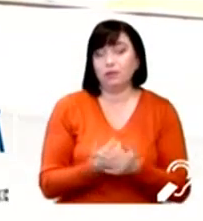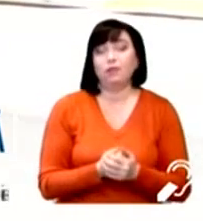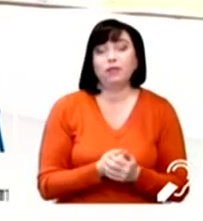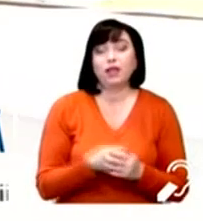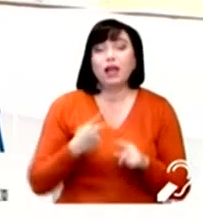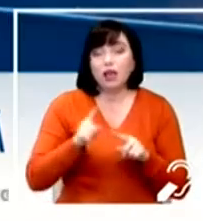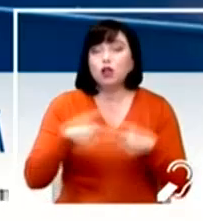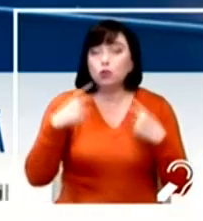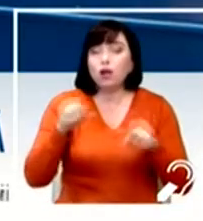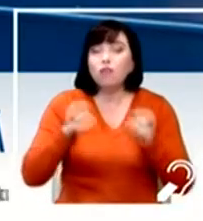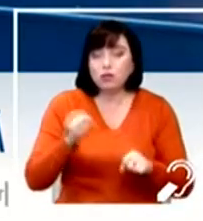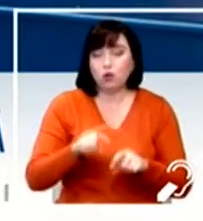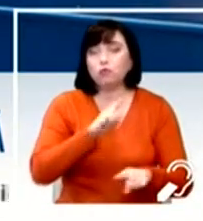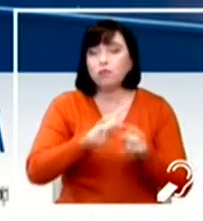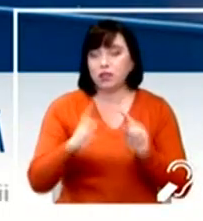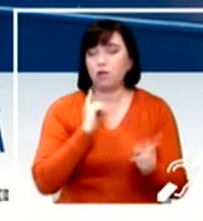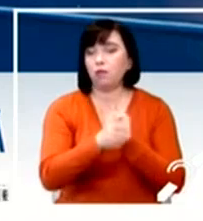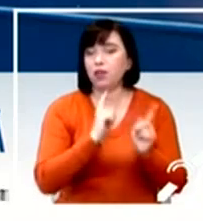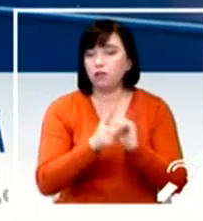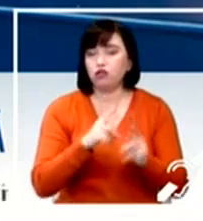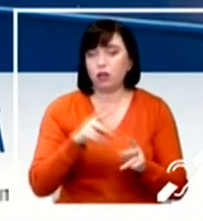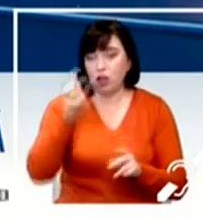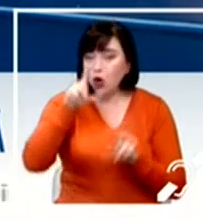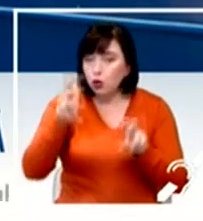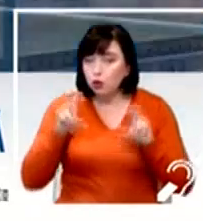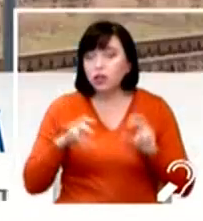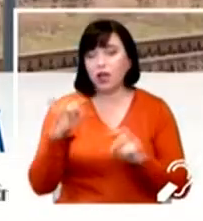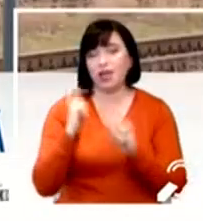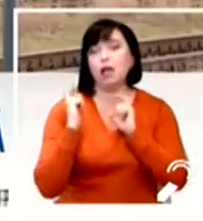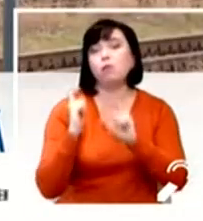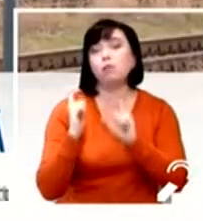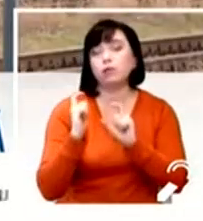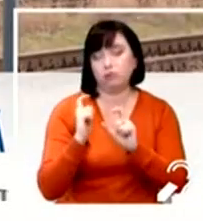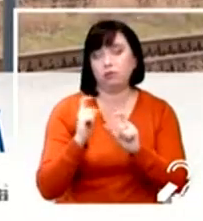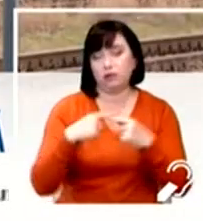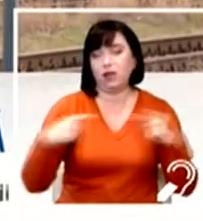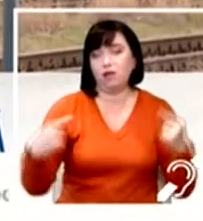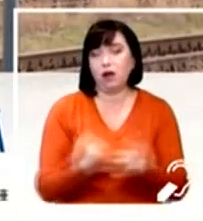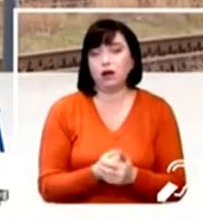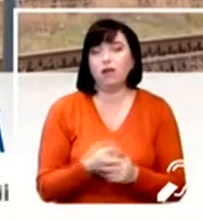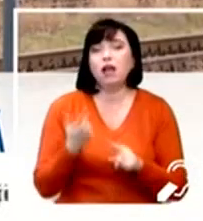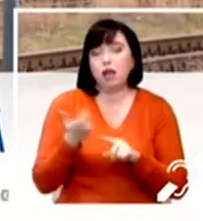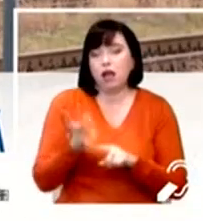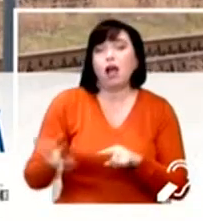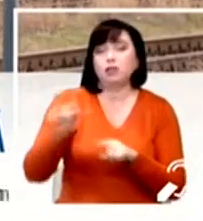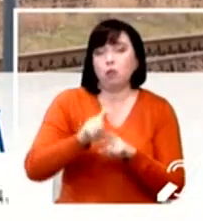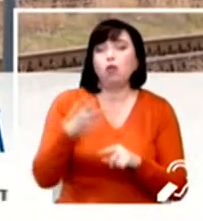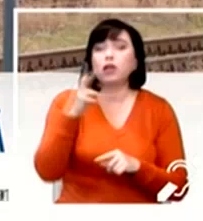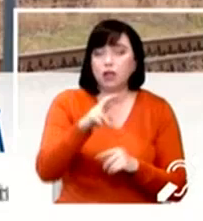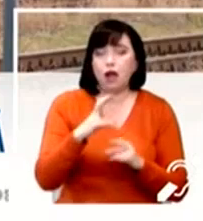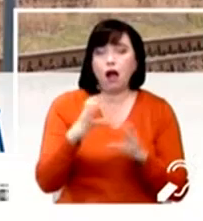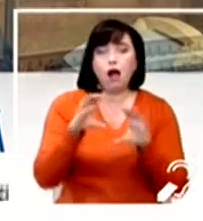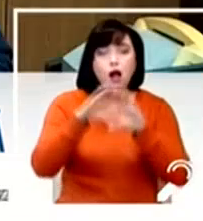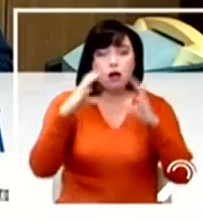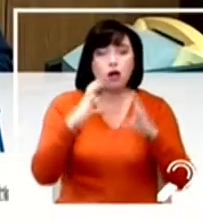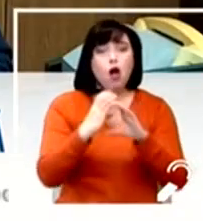mobilitatea călătorilor, dar și pentru transportul mărfurilor, mai ales pentru containere